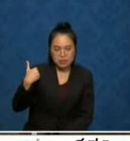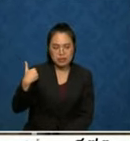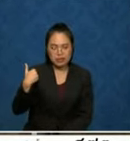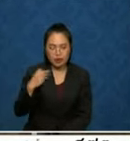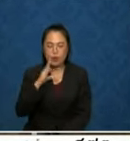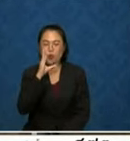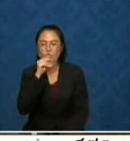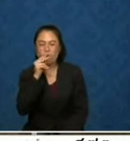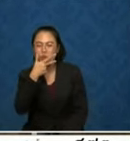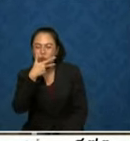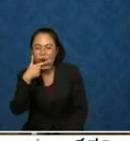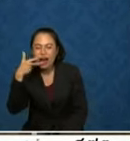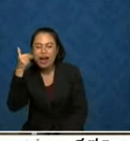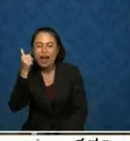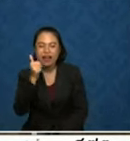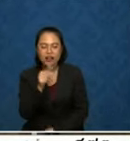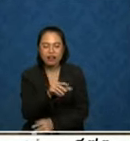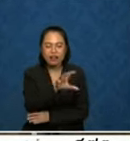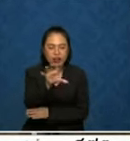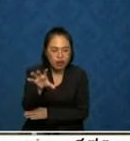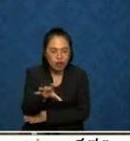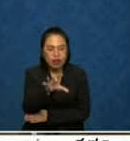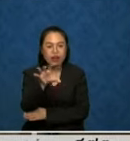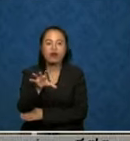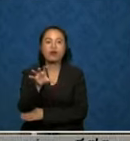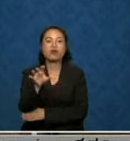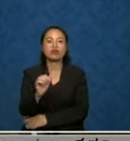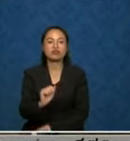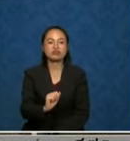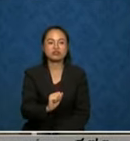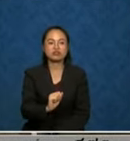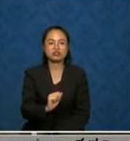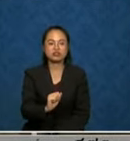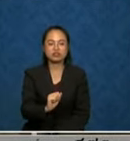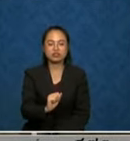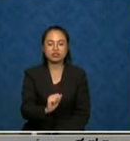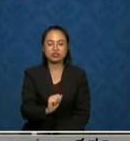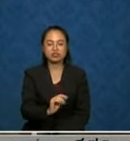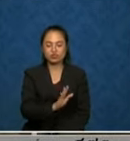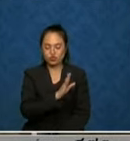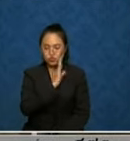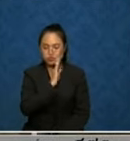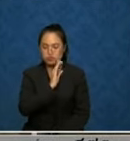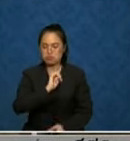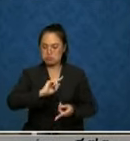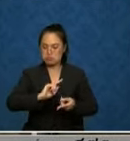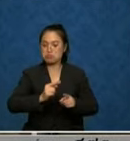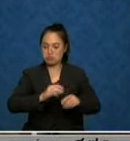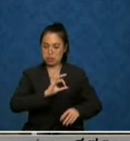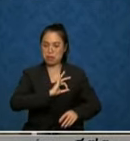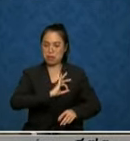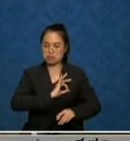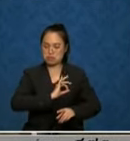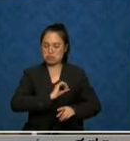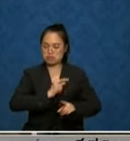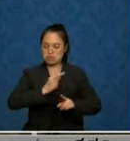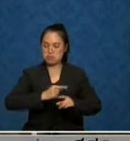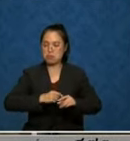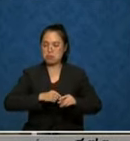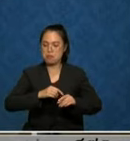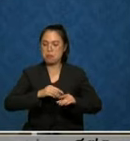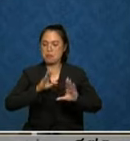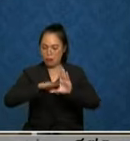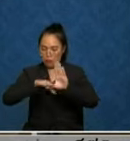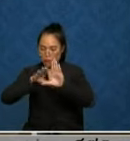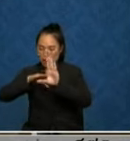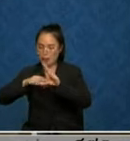การพูดในการที่จะทำในแล้วพอความเพิ่มพูนเข้ามาเรื่อยๆนะครับในขณะเดียวกันเขาก็